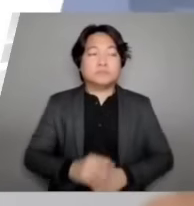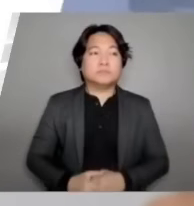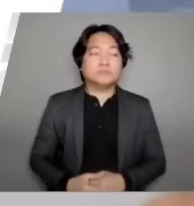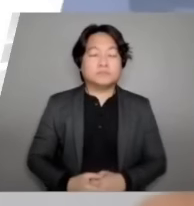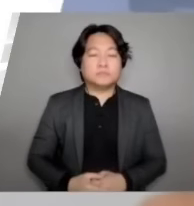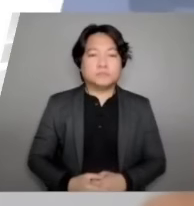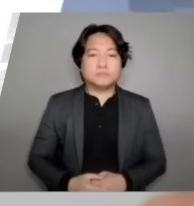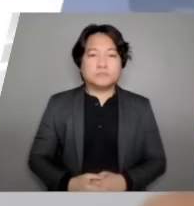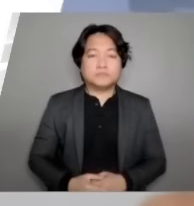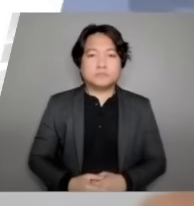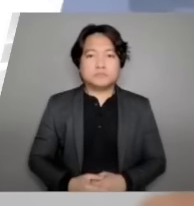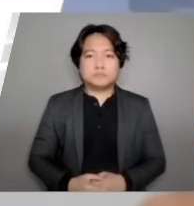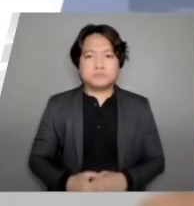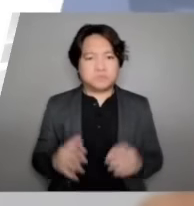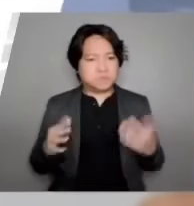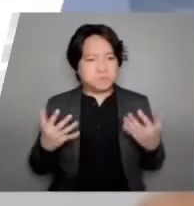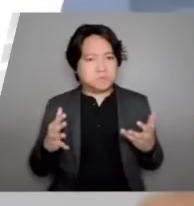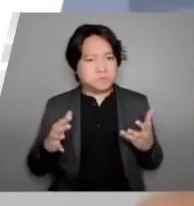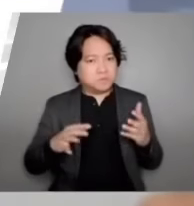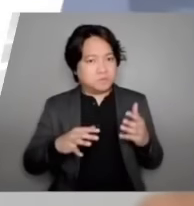makita kitang